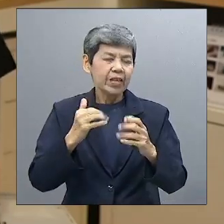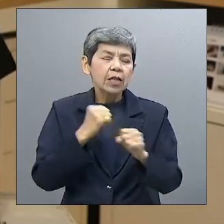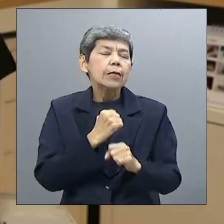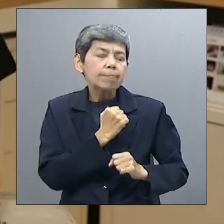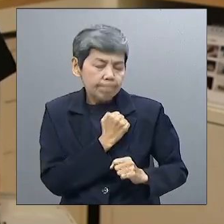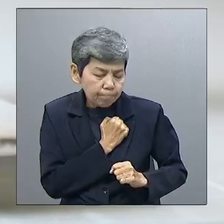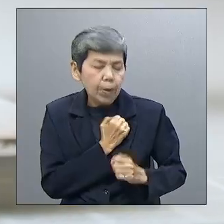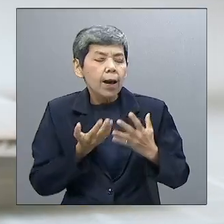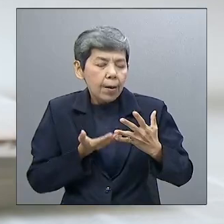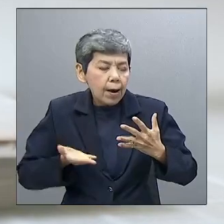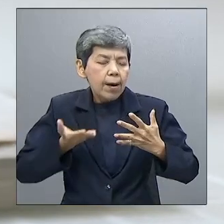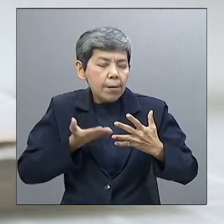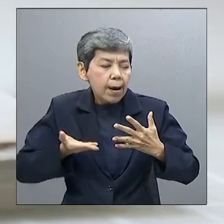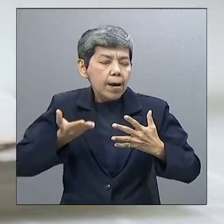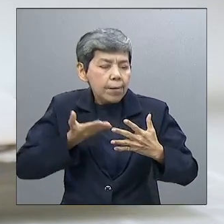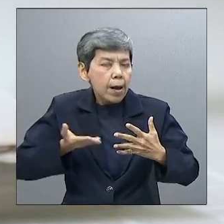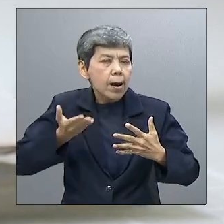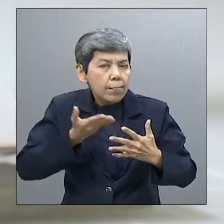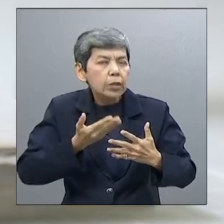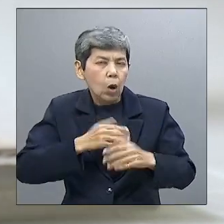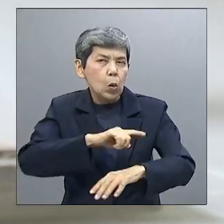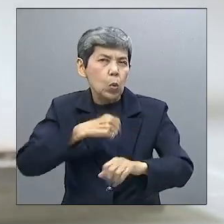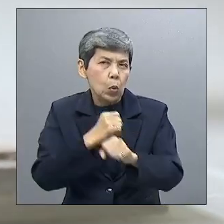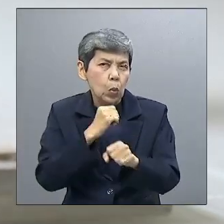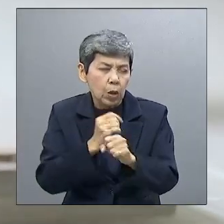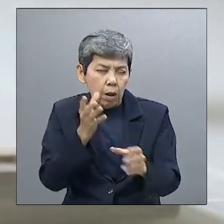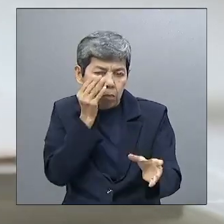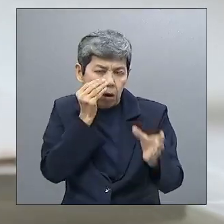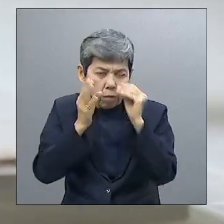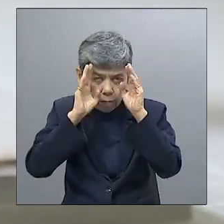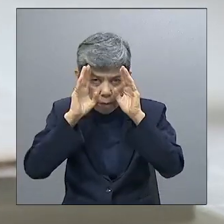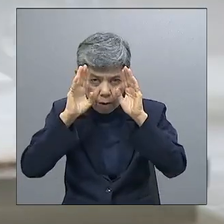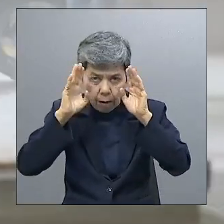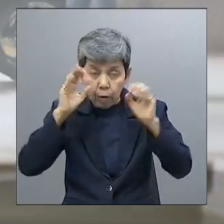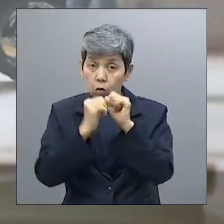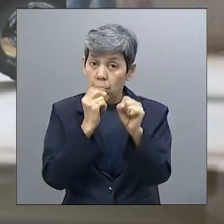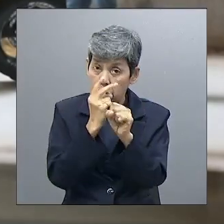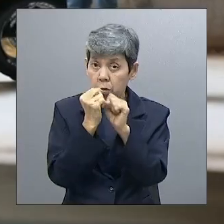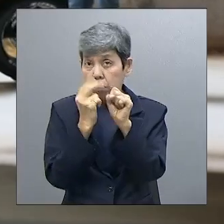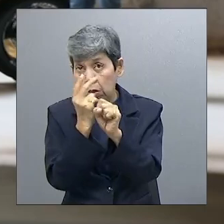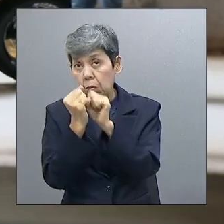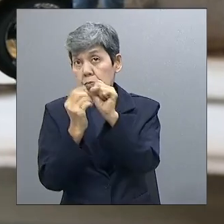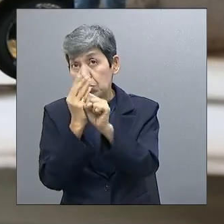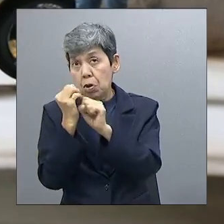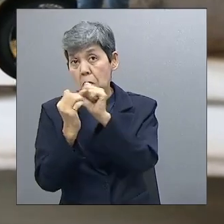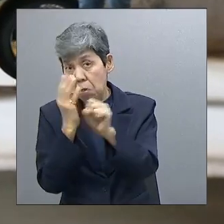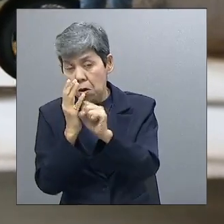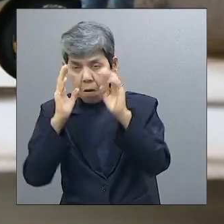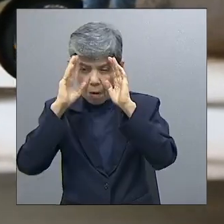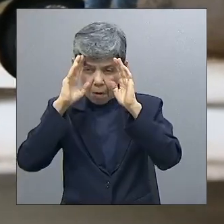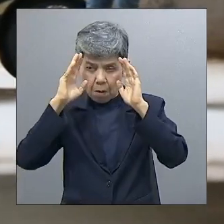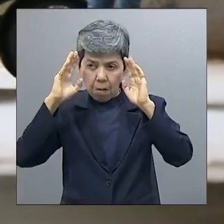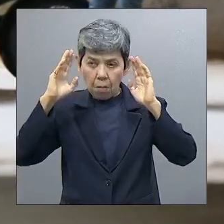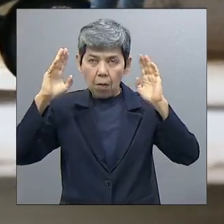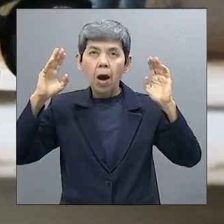50,000 เป็นเรื่องที่ยากมากครับเพราะว่ามันต้องใช้เวลาสะสมประสบการณ์นะครับจาก2ปี3ปี4ปี5ปีแล้วอินคัม